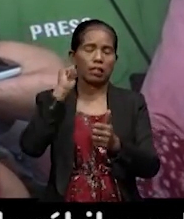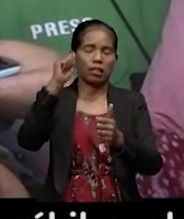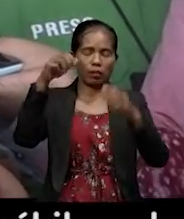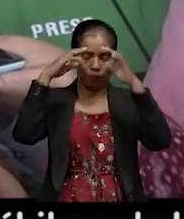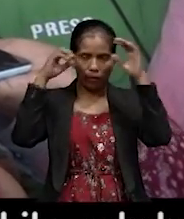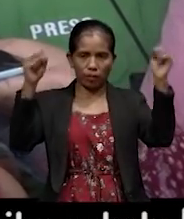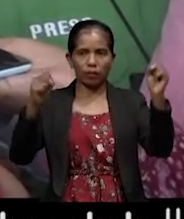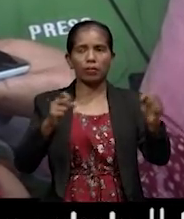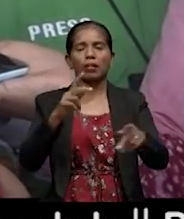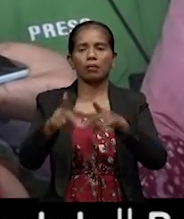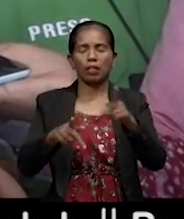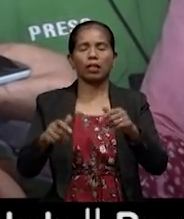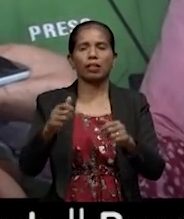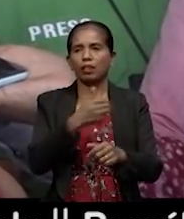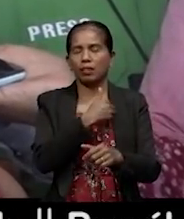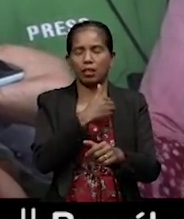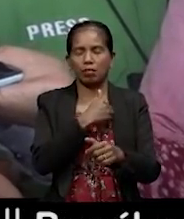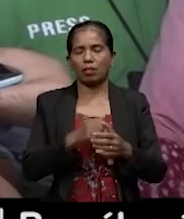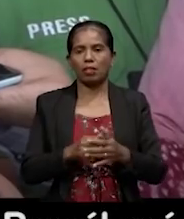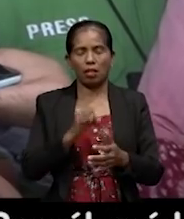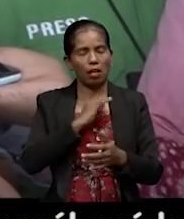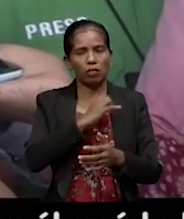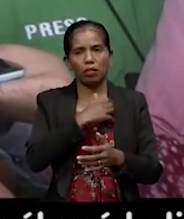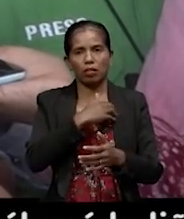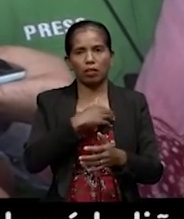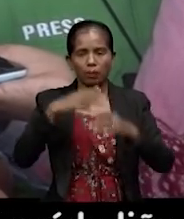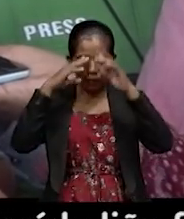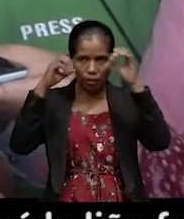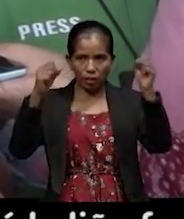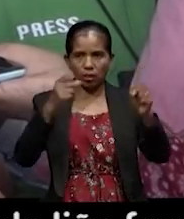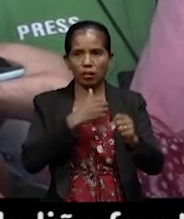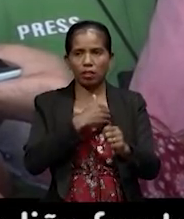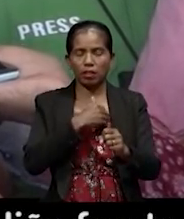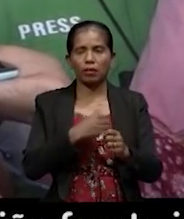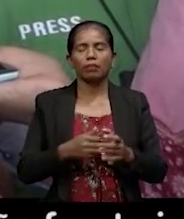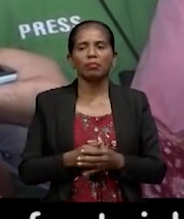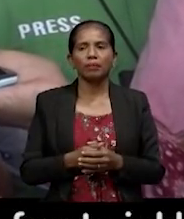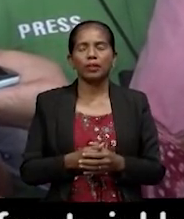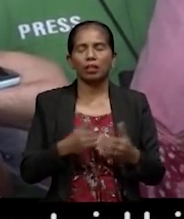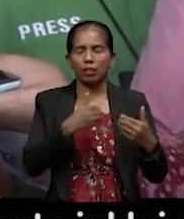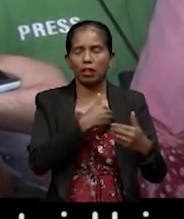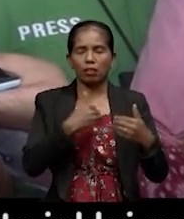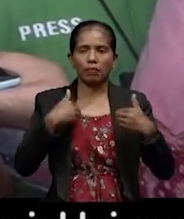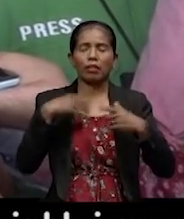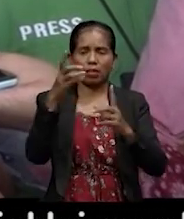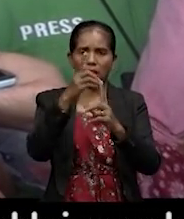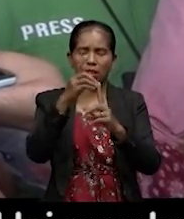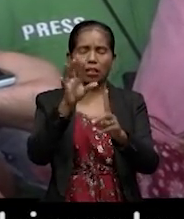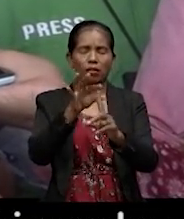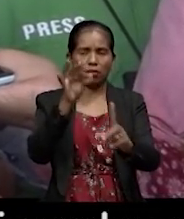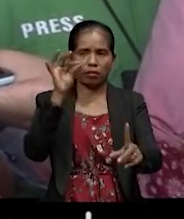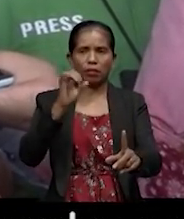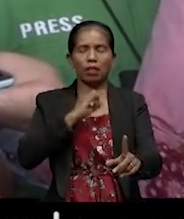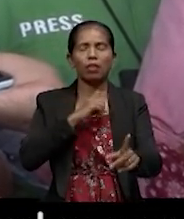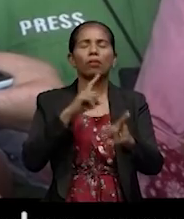kandidat sama presiden. Aku harus tahu kau ni presiden sih tahu kau saya anu siapa data elisau ni ni. Masa kau kau lihat bibir